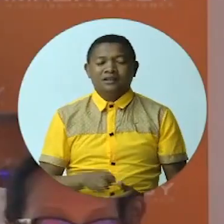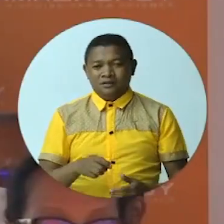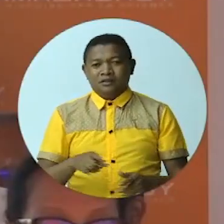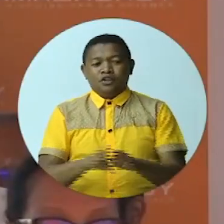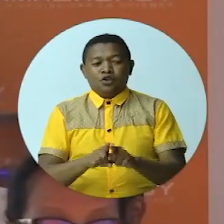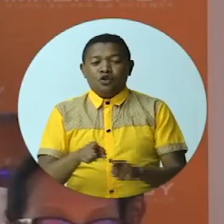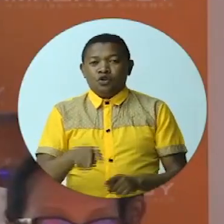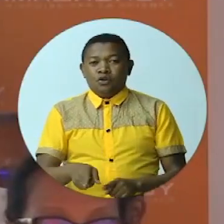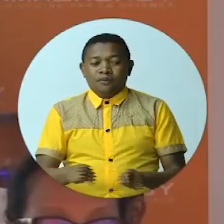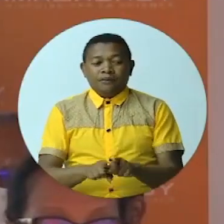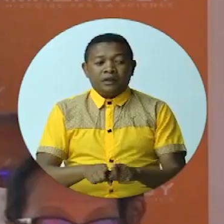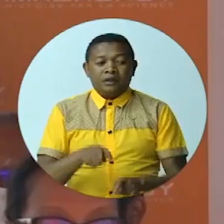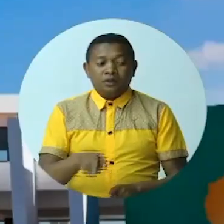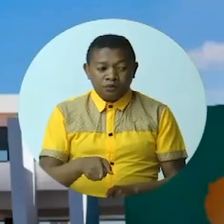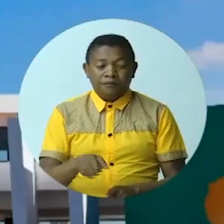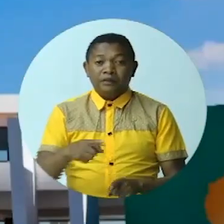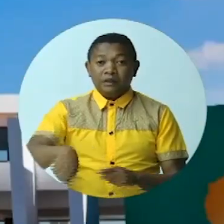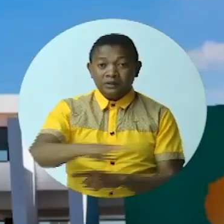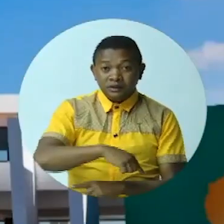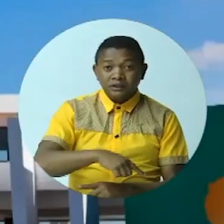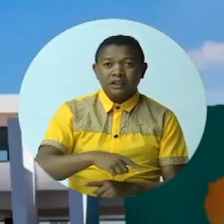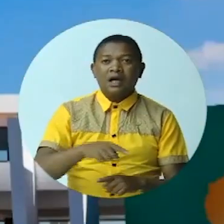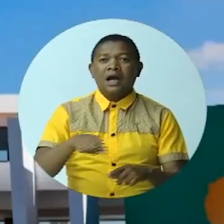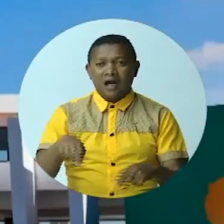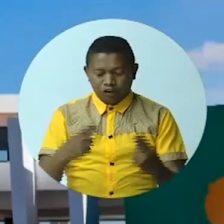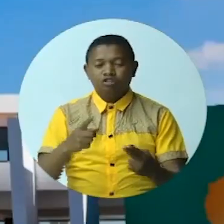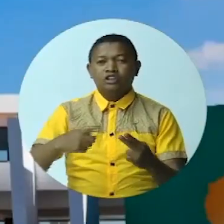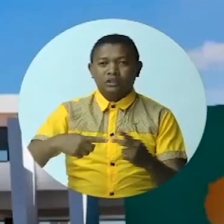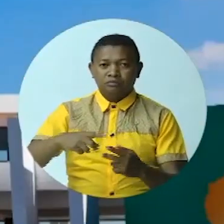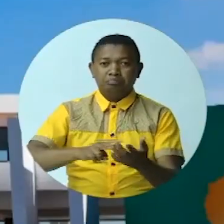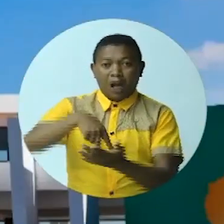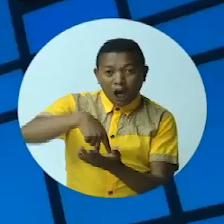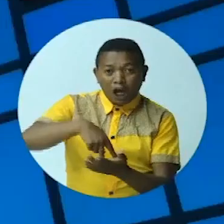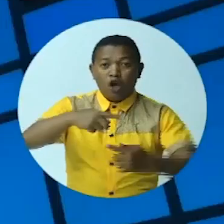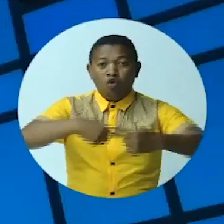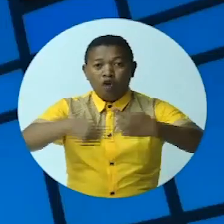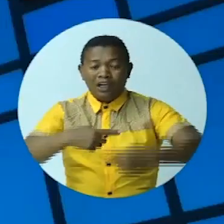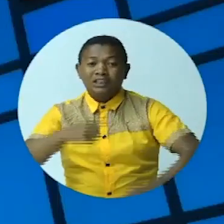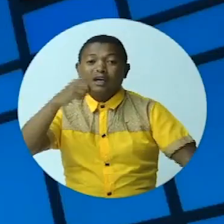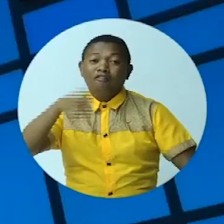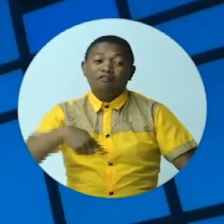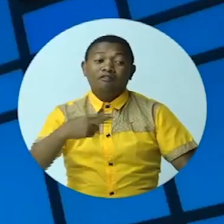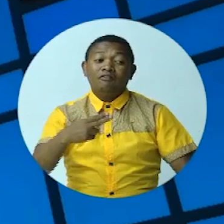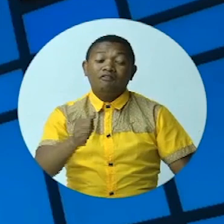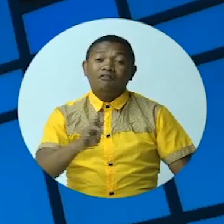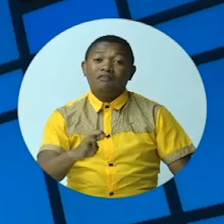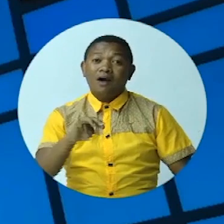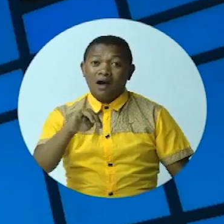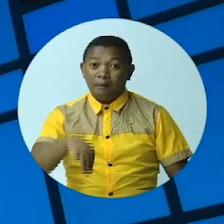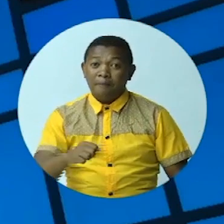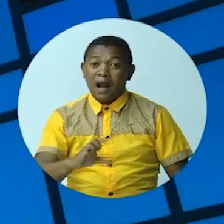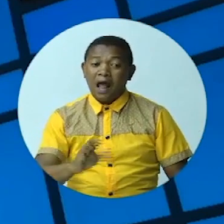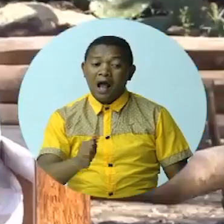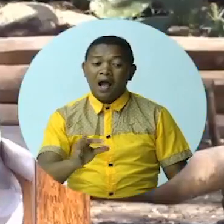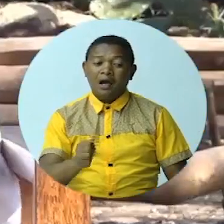no nametraka ny farimalagasy amin'izao ntsika miteny izao, ary ny vokatra voaloha azo avy amin'izany a dia